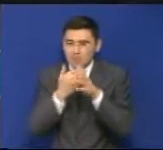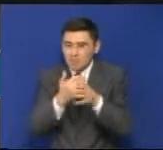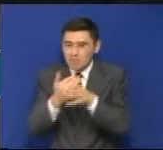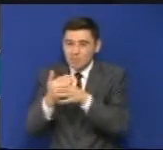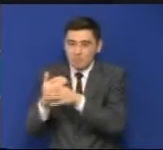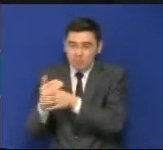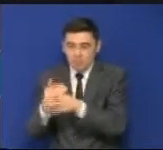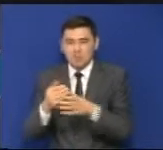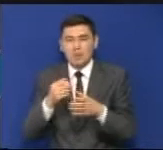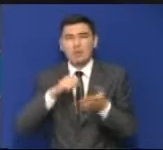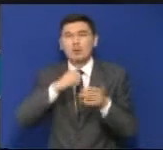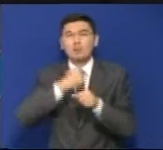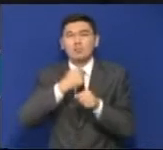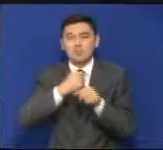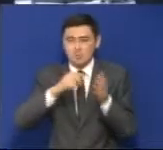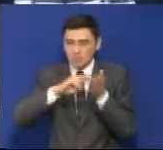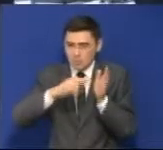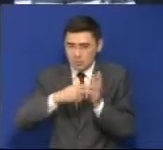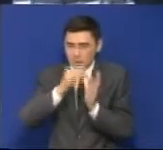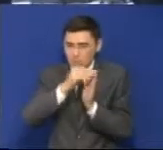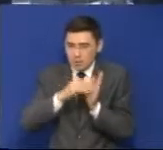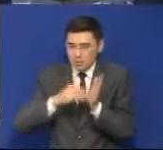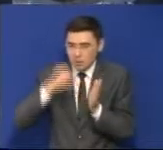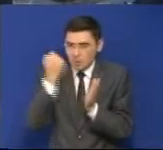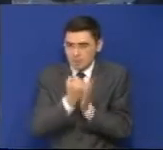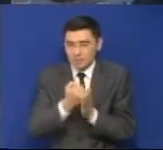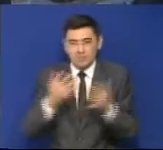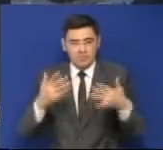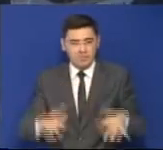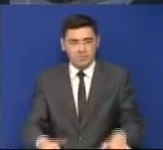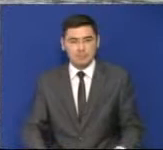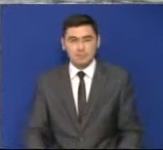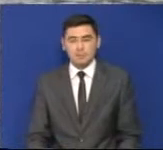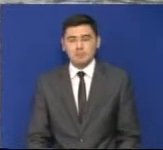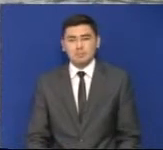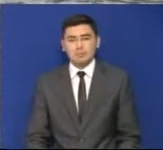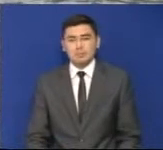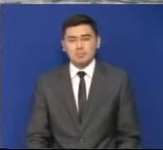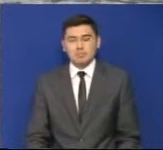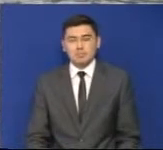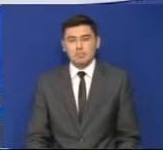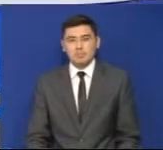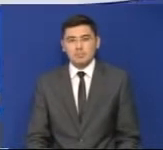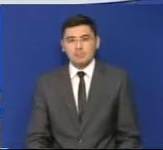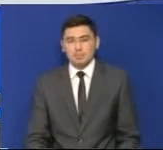жұмыстардың жоспарын бекітті. Қуаныш Рахметоллаұлы, Ернұр Қалиев, Семей телеарнасы.